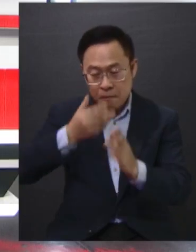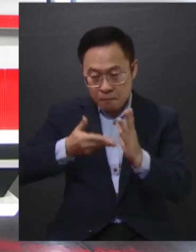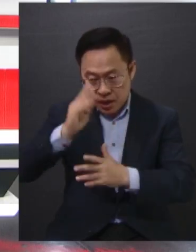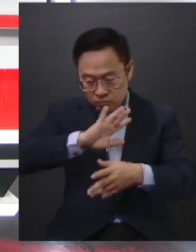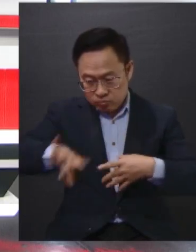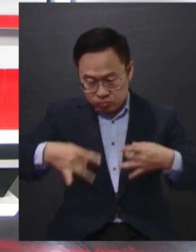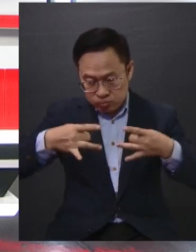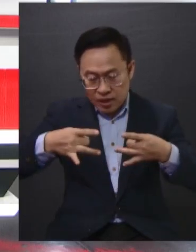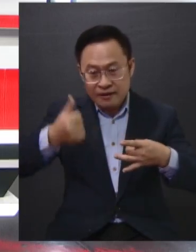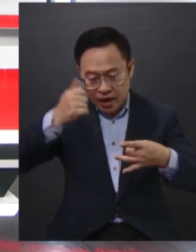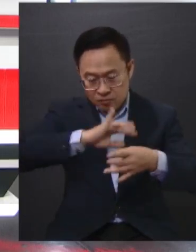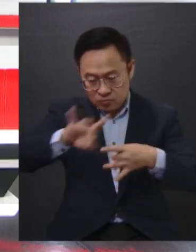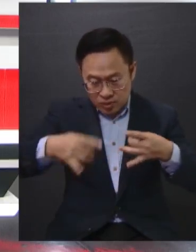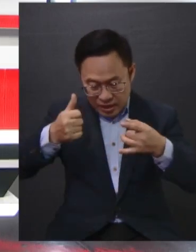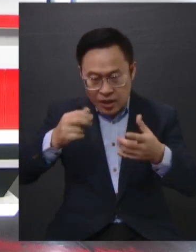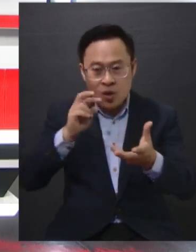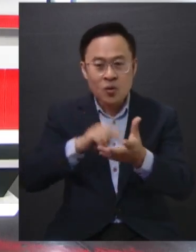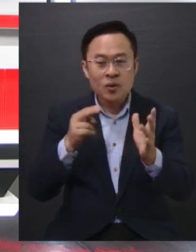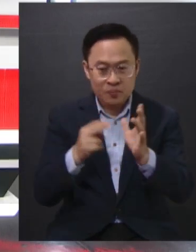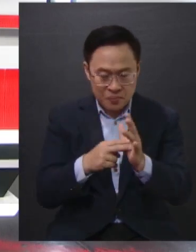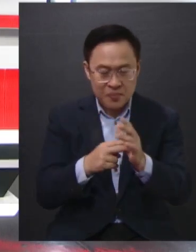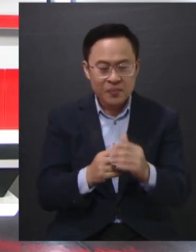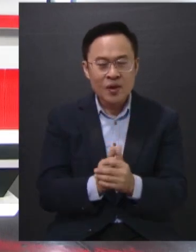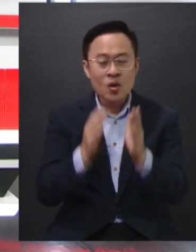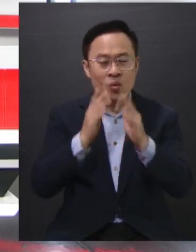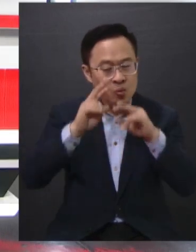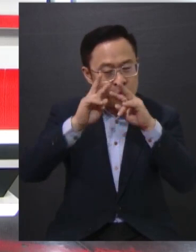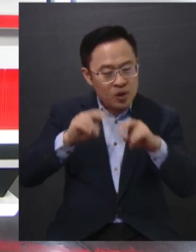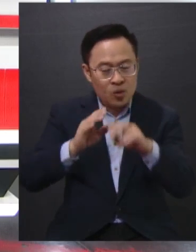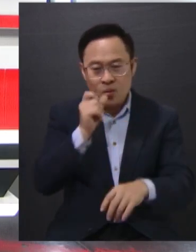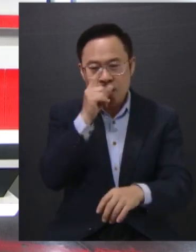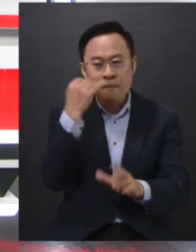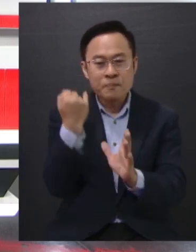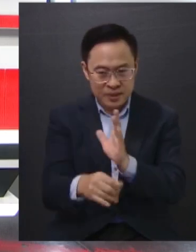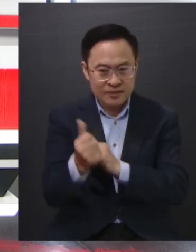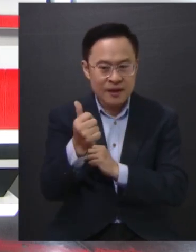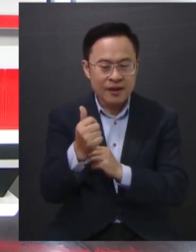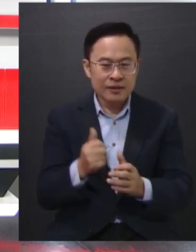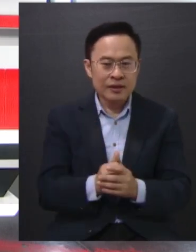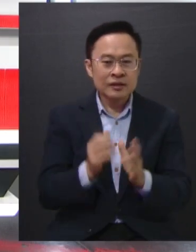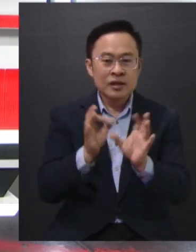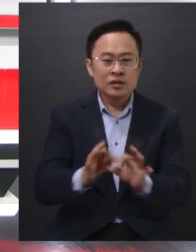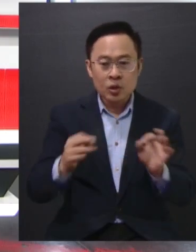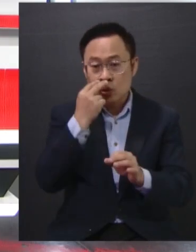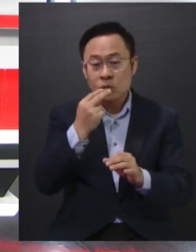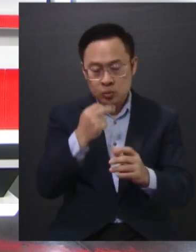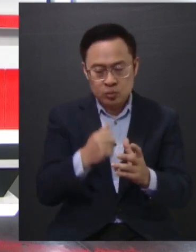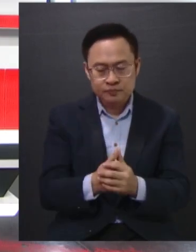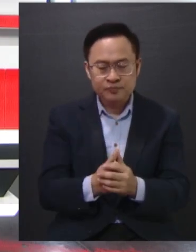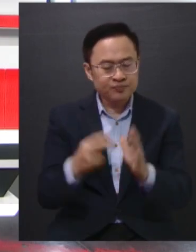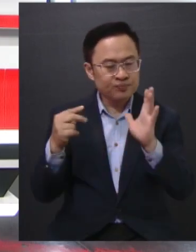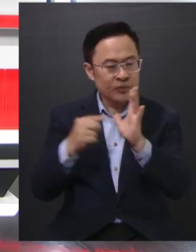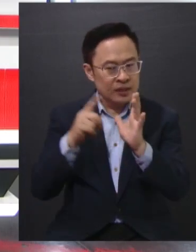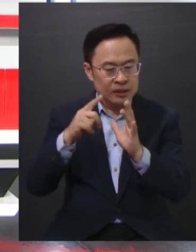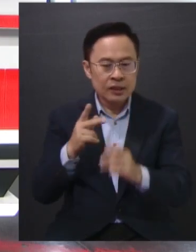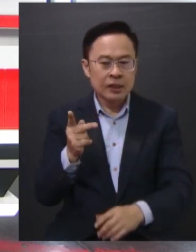ม่แม่น เอาง่ายๆว่าเกมแรกก็สำคัญ ไอ้เกมเจอคีร์กีสถานกับโอมานนั่นแหละ เ ราก็ต้องพยายามมีอย่างน้อยเนี่ยคือผม